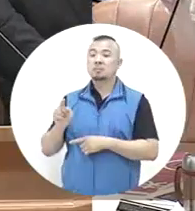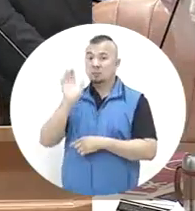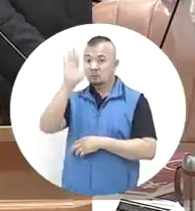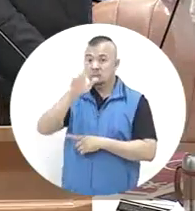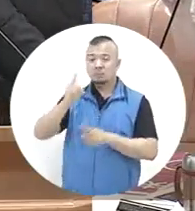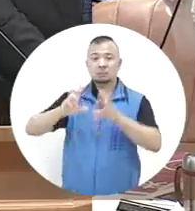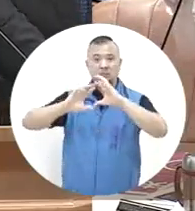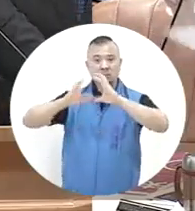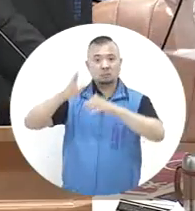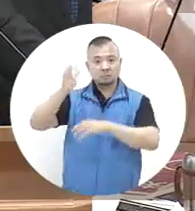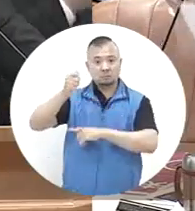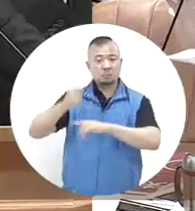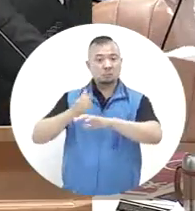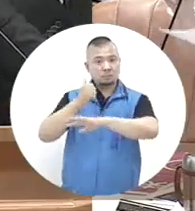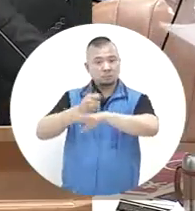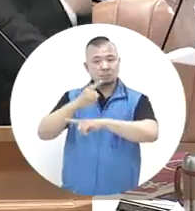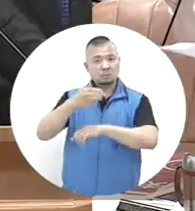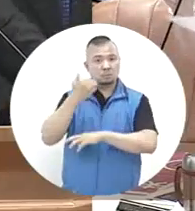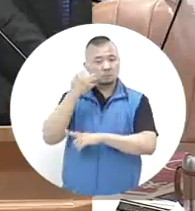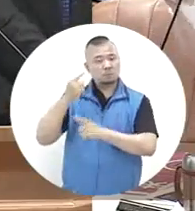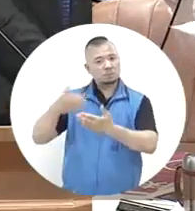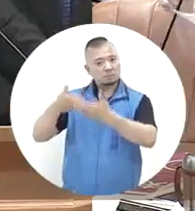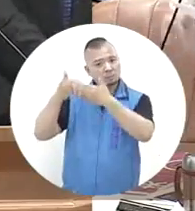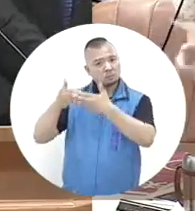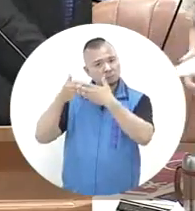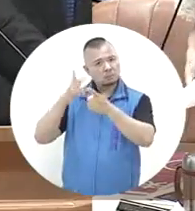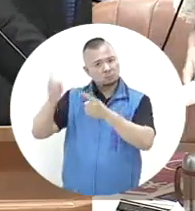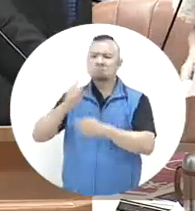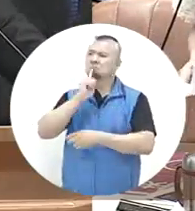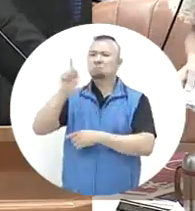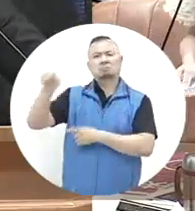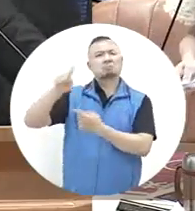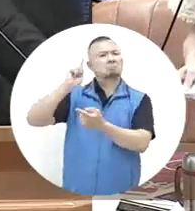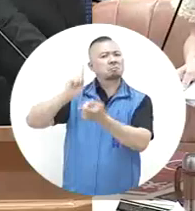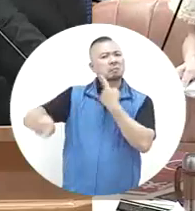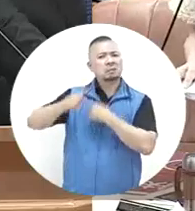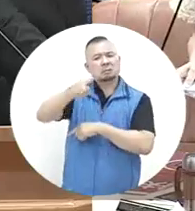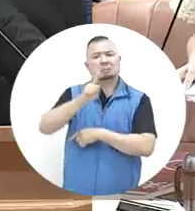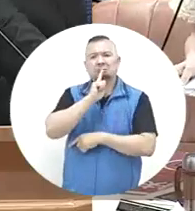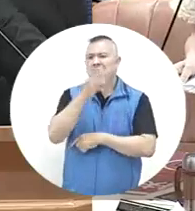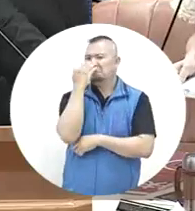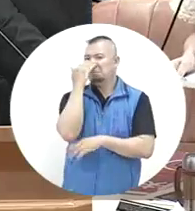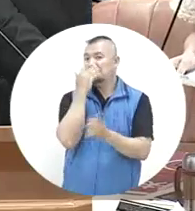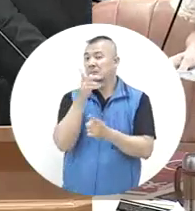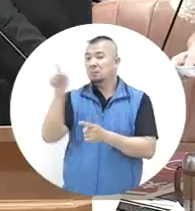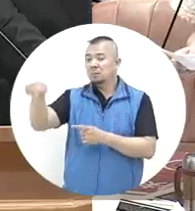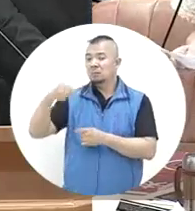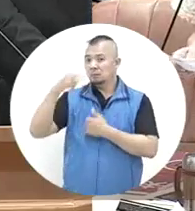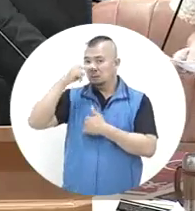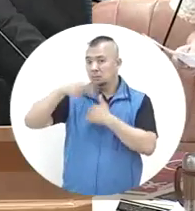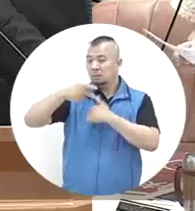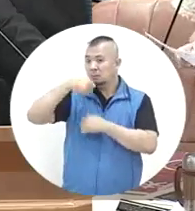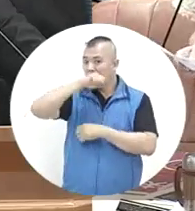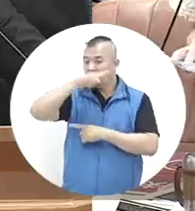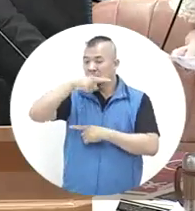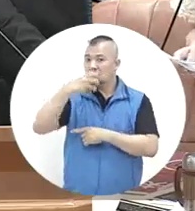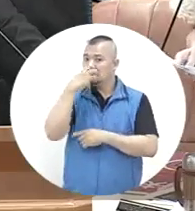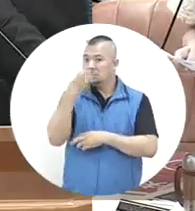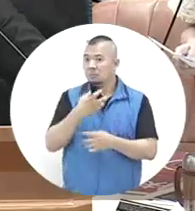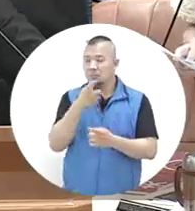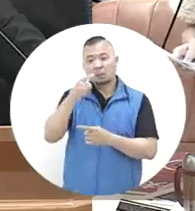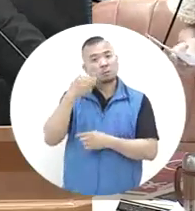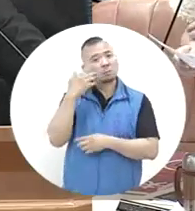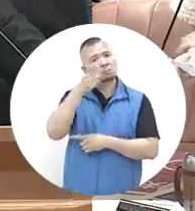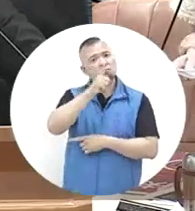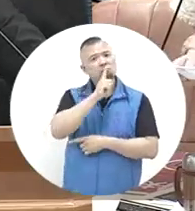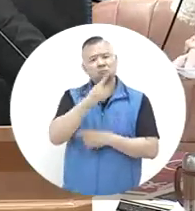是如果您连谴责中国这句话都说不出来的话，他伤害我们的权益，谴责中国这句话都说不出来的话，那民众